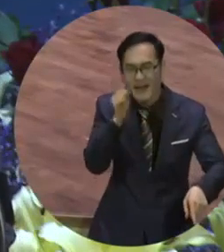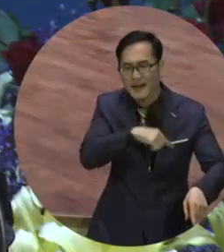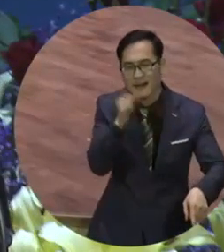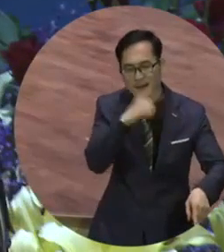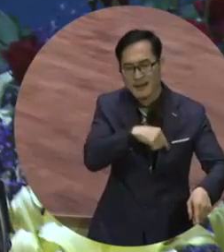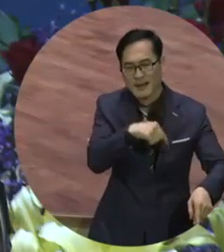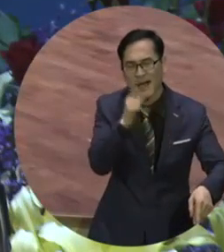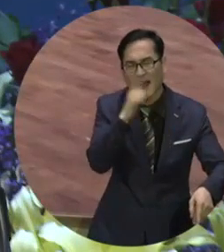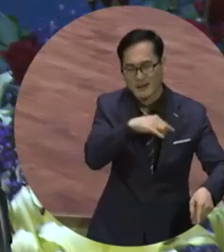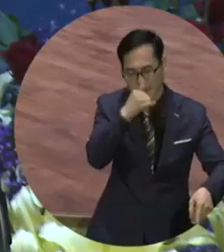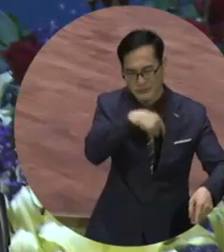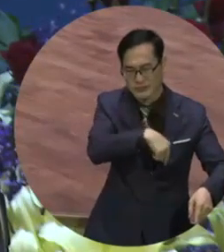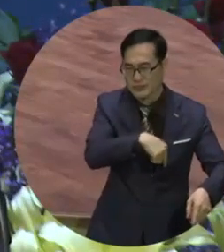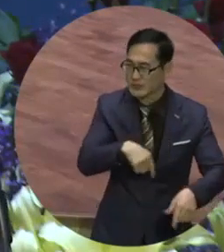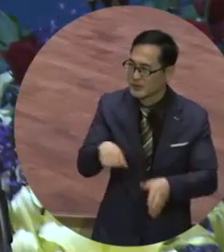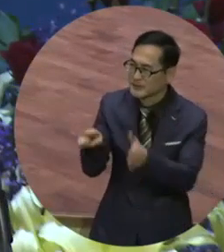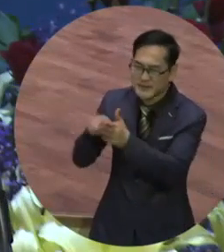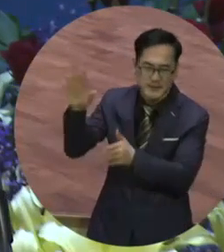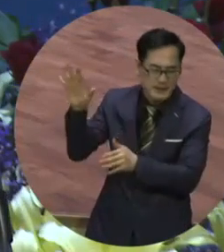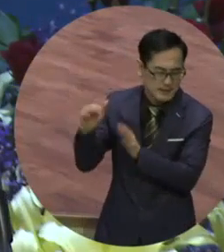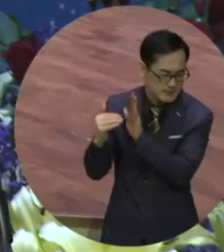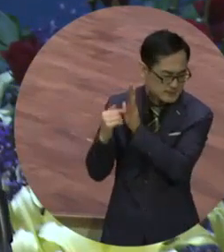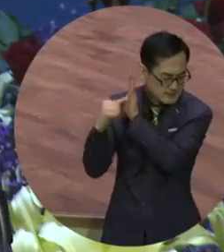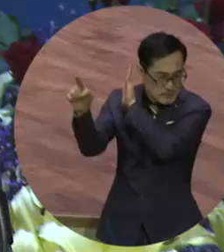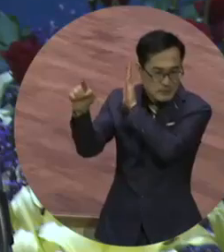창조주 하나님 믿도록 많은 것을 주었는데